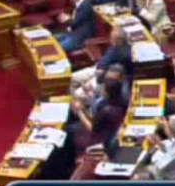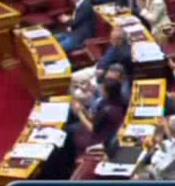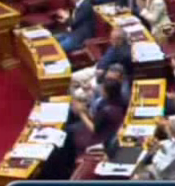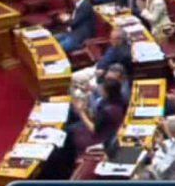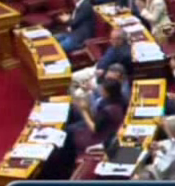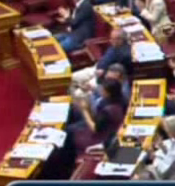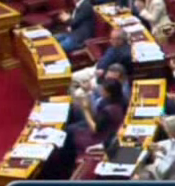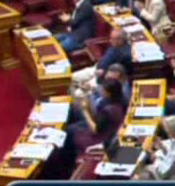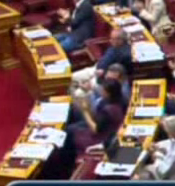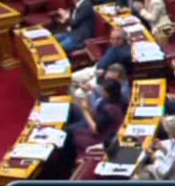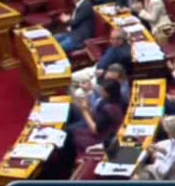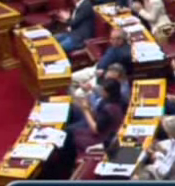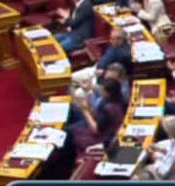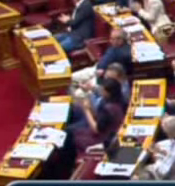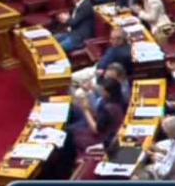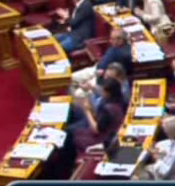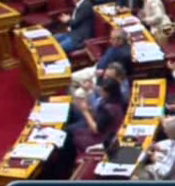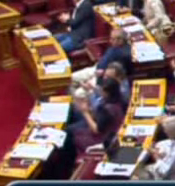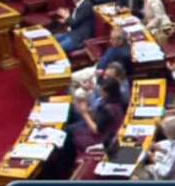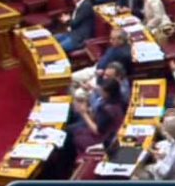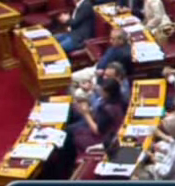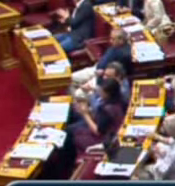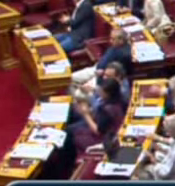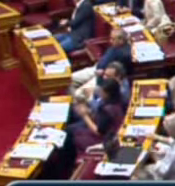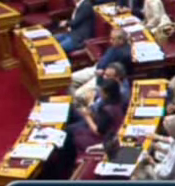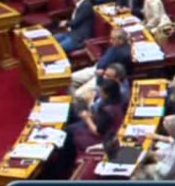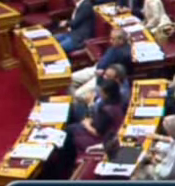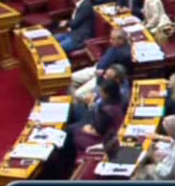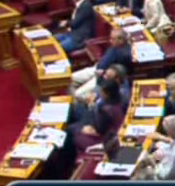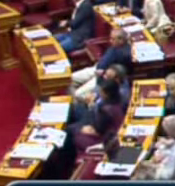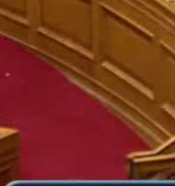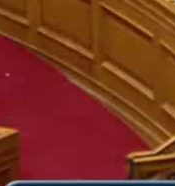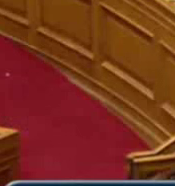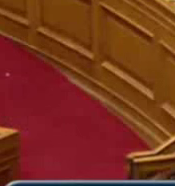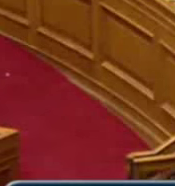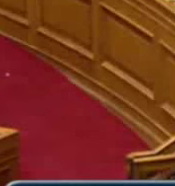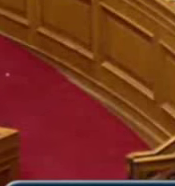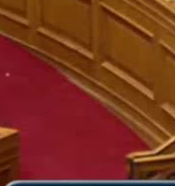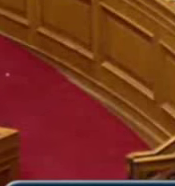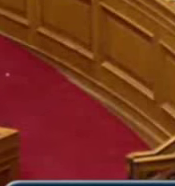Κύριος Κοτζιάς, Υπουργός Εξωτερικών.